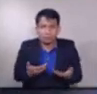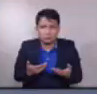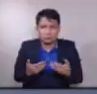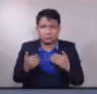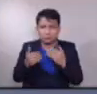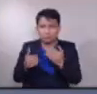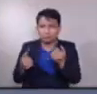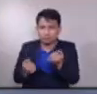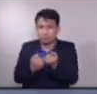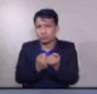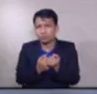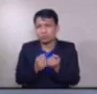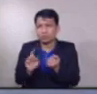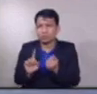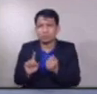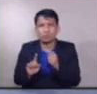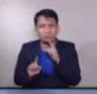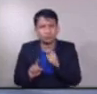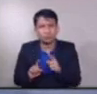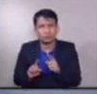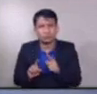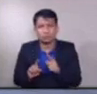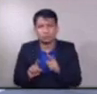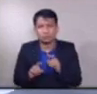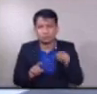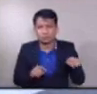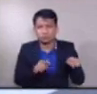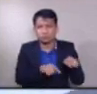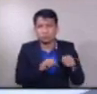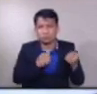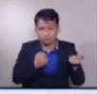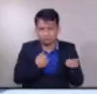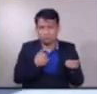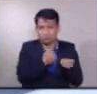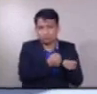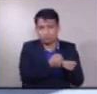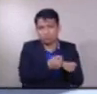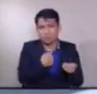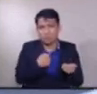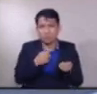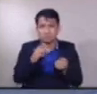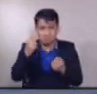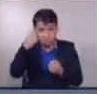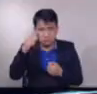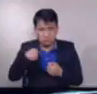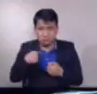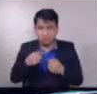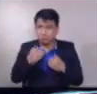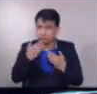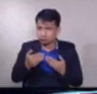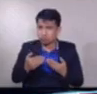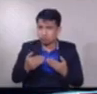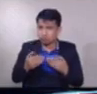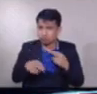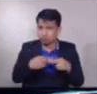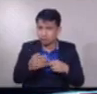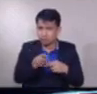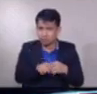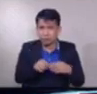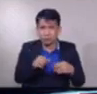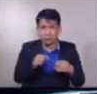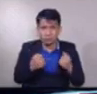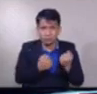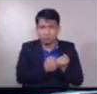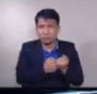mo na itong puno ko, of course, puno version, di ba? Yes po. In fact, sa tingin mo ba, yun ay isang version ng noodles na tinimpla ng